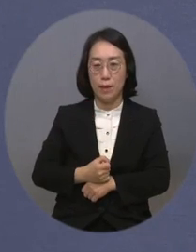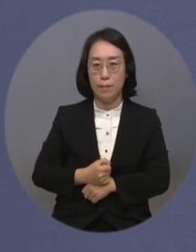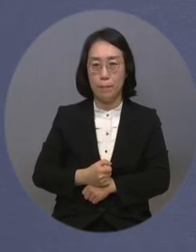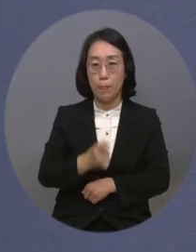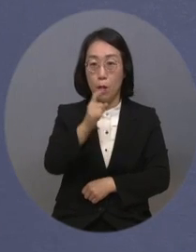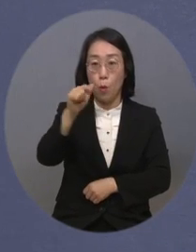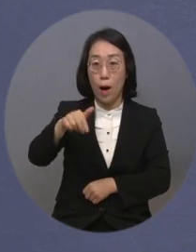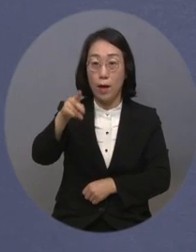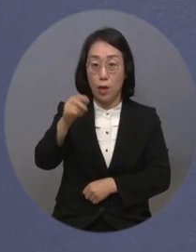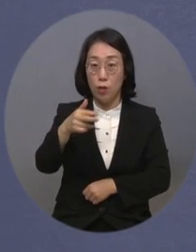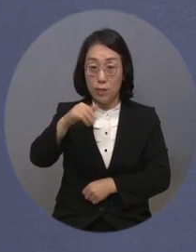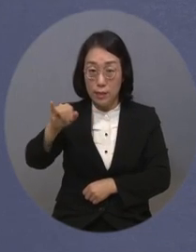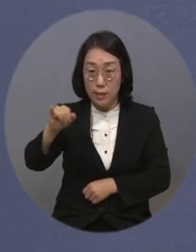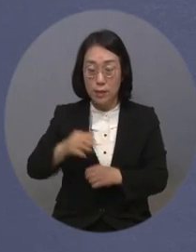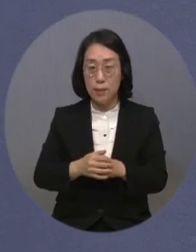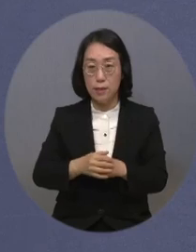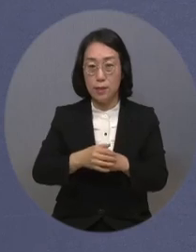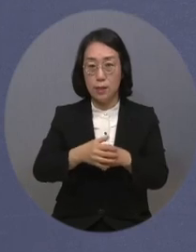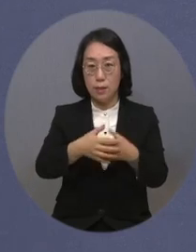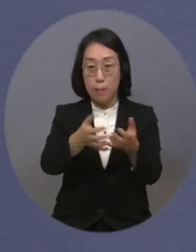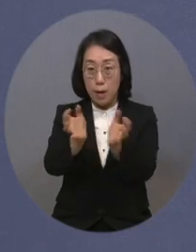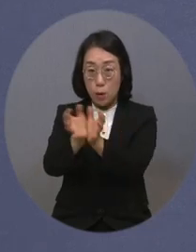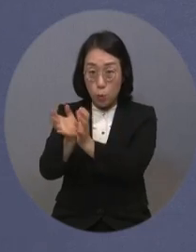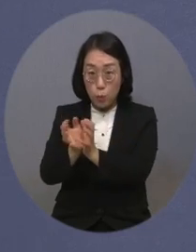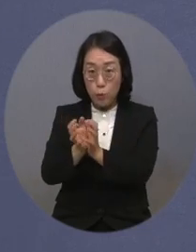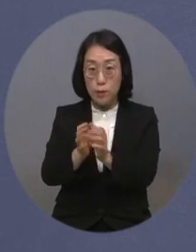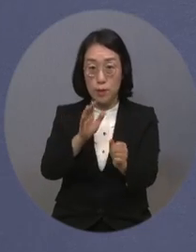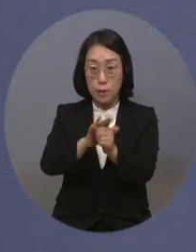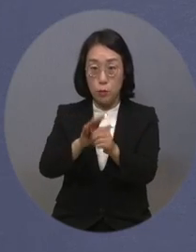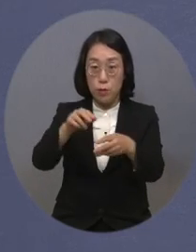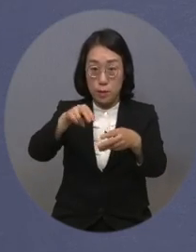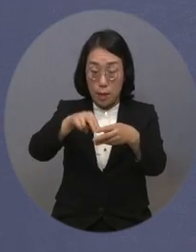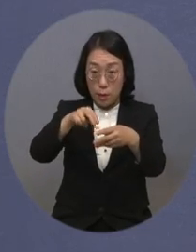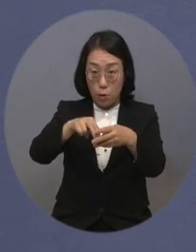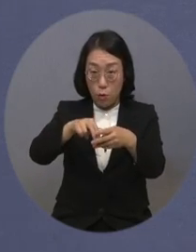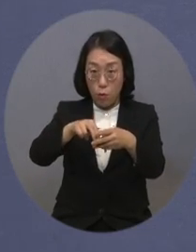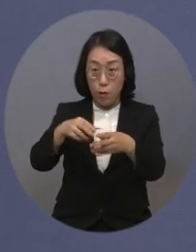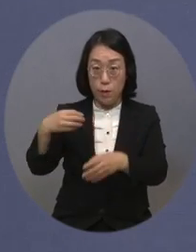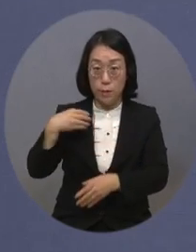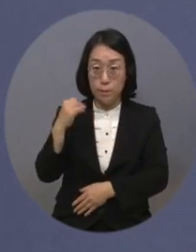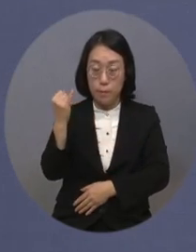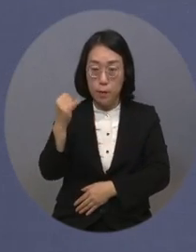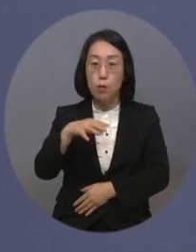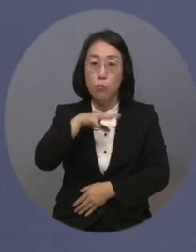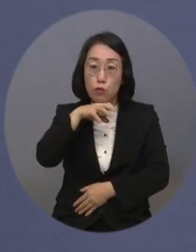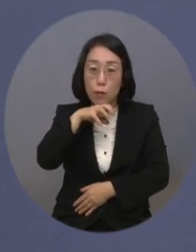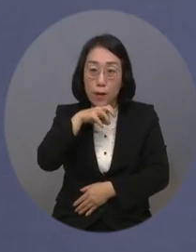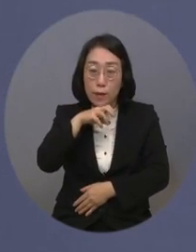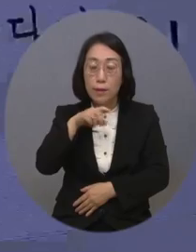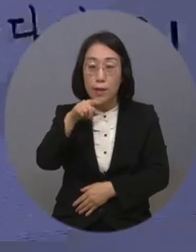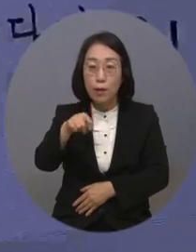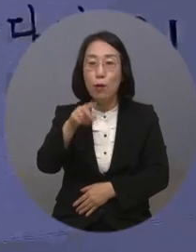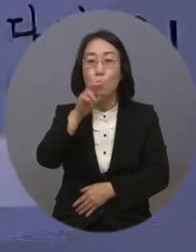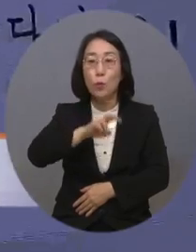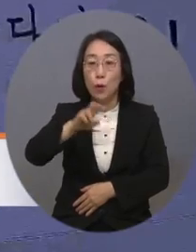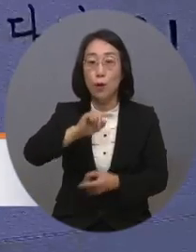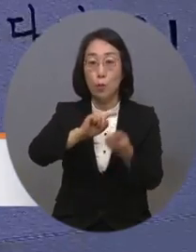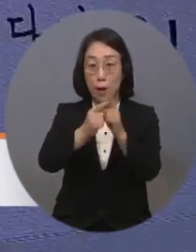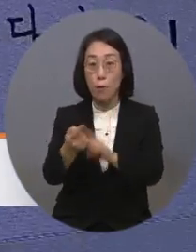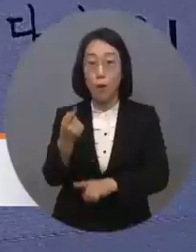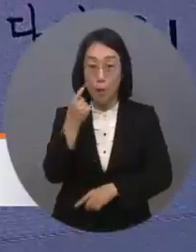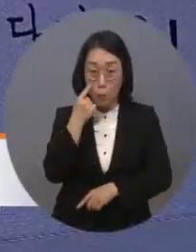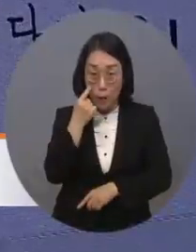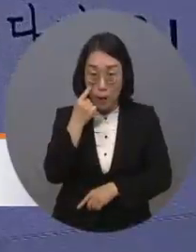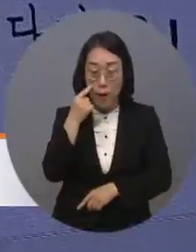곽현지 경기도 마을공동체 지원센터 선임 매니저의 불만을 노래해볼까라는 주제 발표를 통해 지금까지